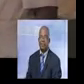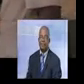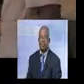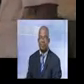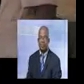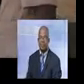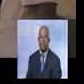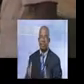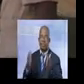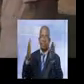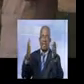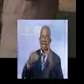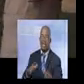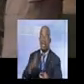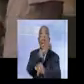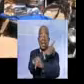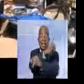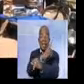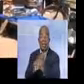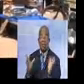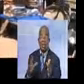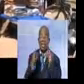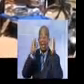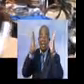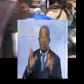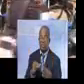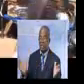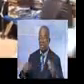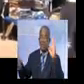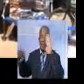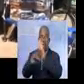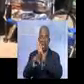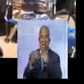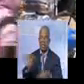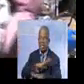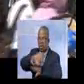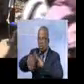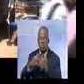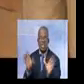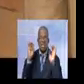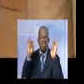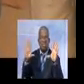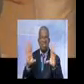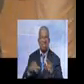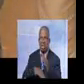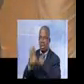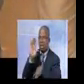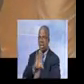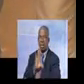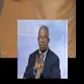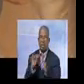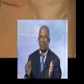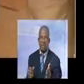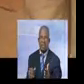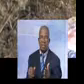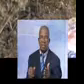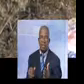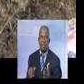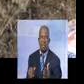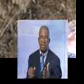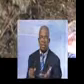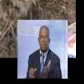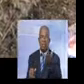La lutte des douanes ivoiriennes pour empêcher l'entrée de produits dangereux sur le territoire ivoirien est sans relâche. La brigade mobile des